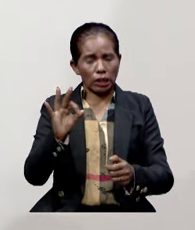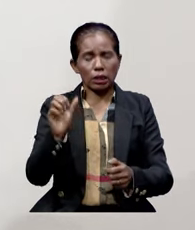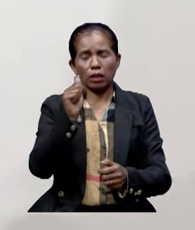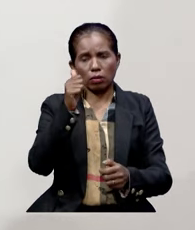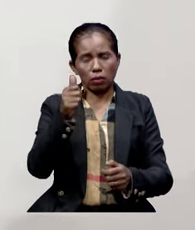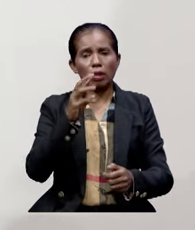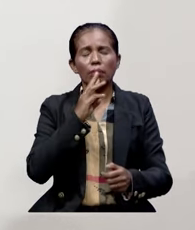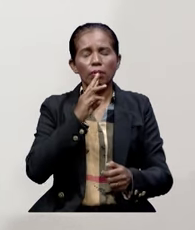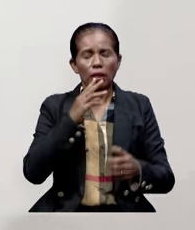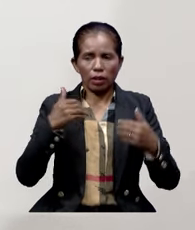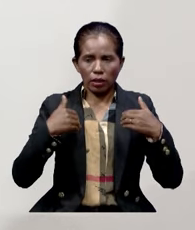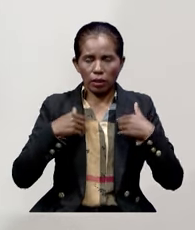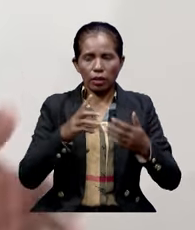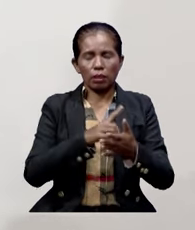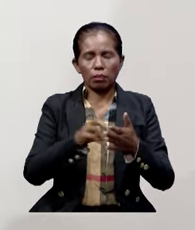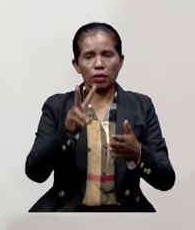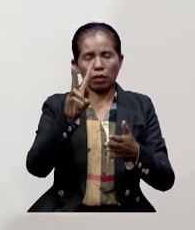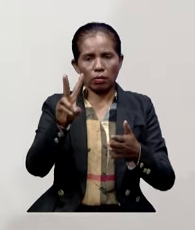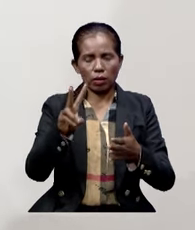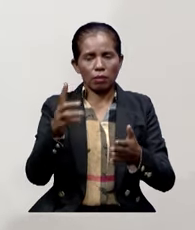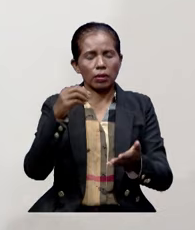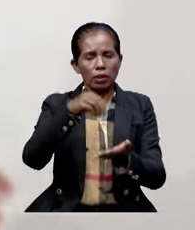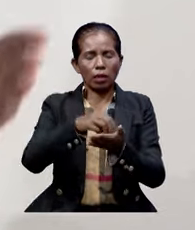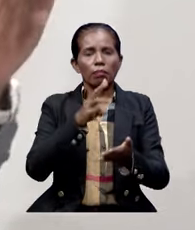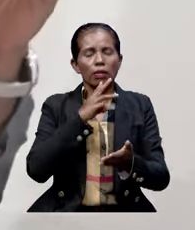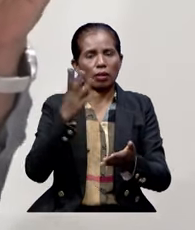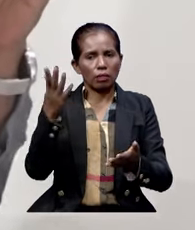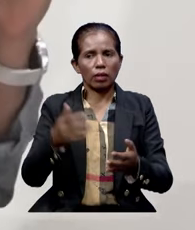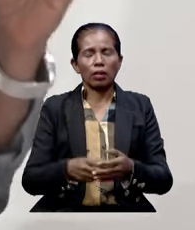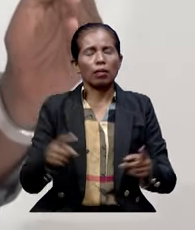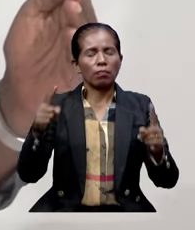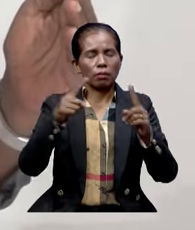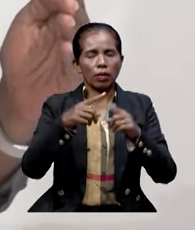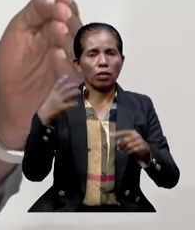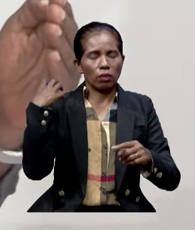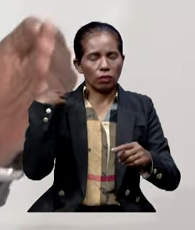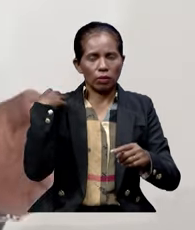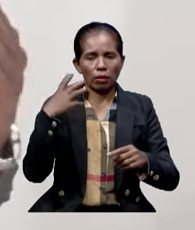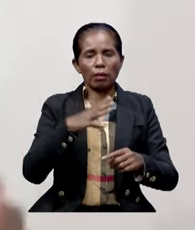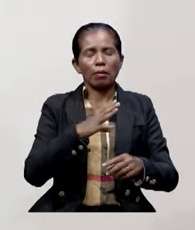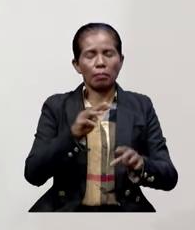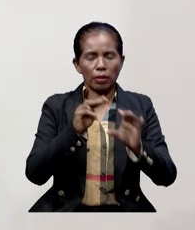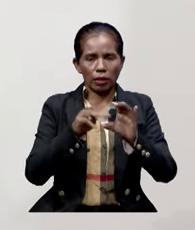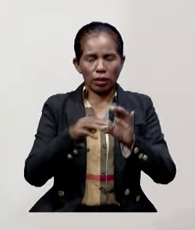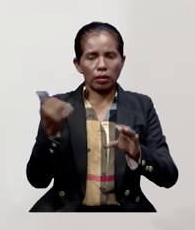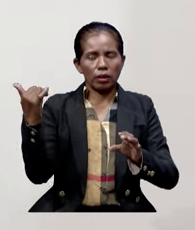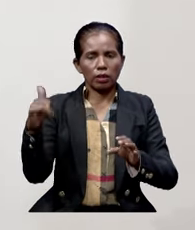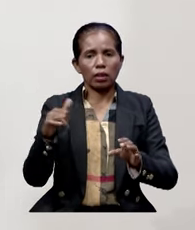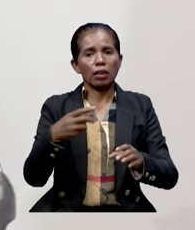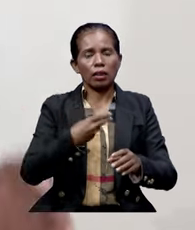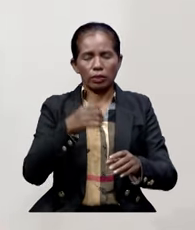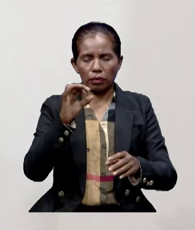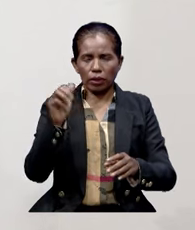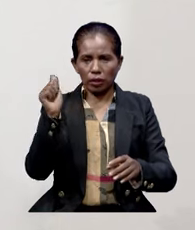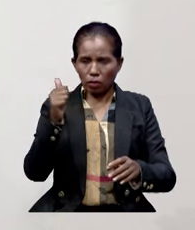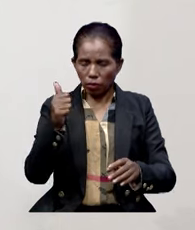BIA, semana rurua an purne se betah na ba. Depois bai ia defis mercado sira produk lokal, ne sintina sanulu. B an